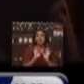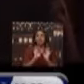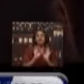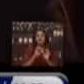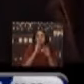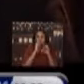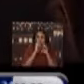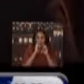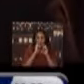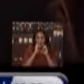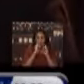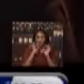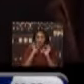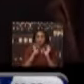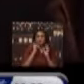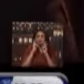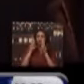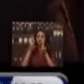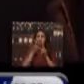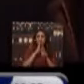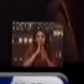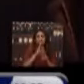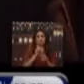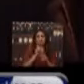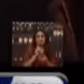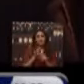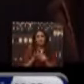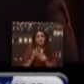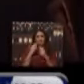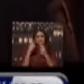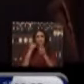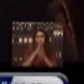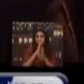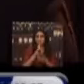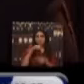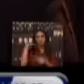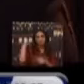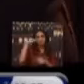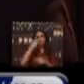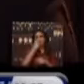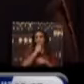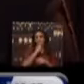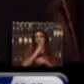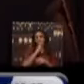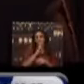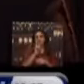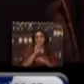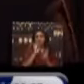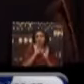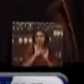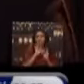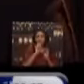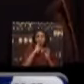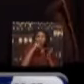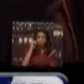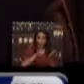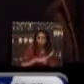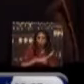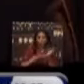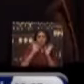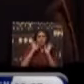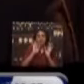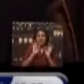دي فقدها انا في الرئيس الحقيقه. يعني كنت اتمنى واتمنى ان هو